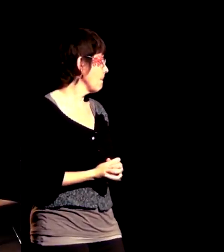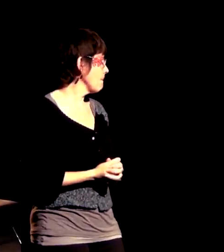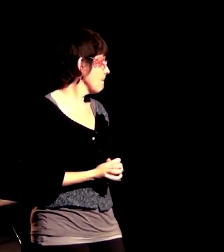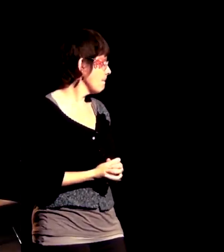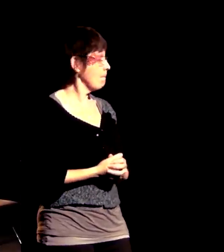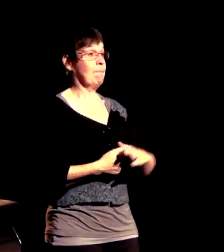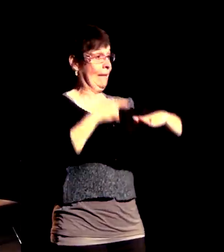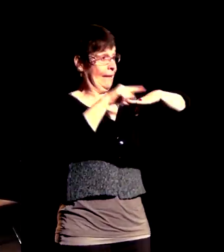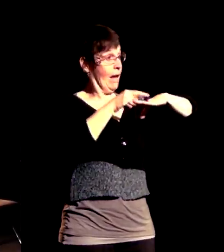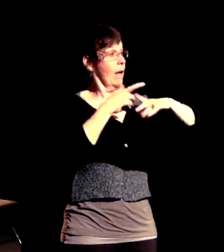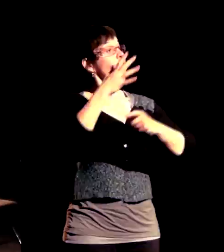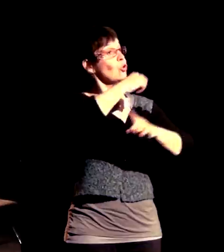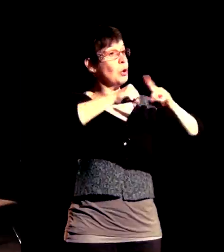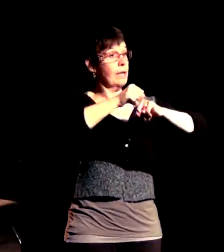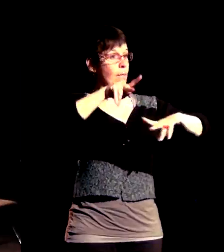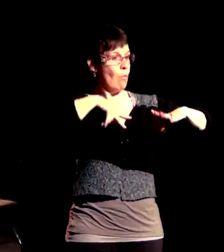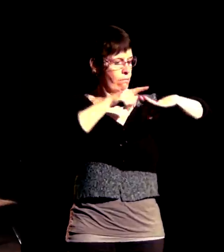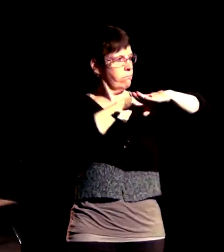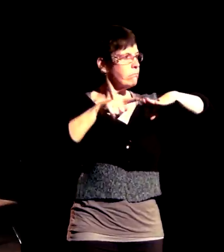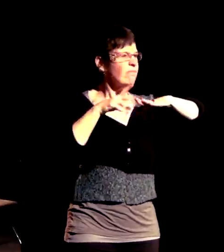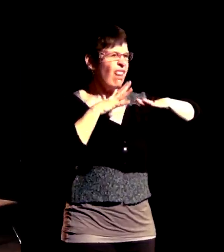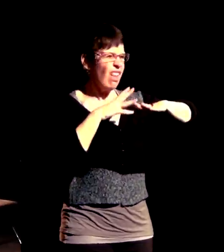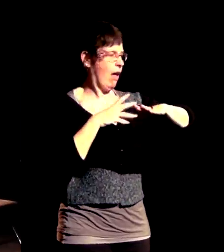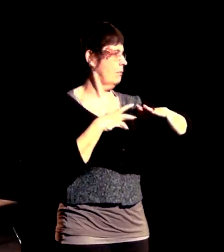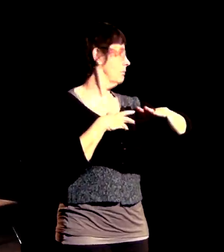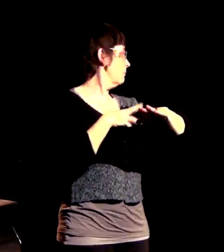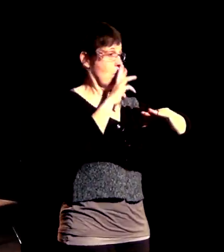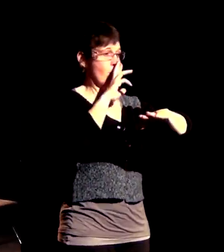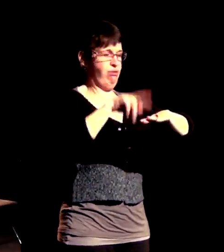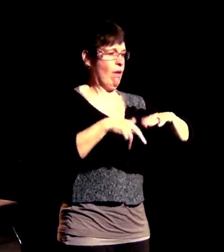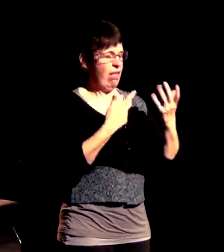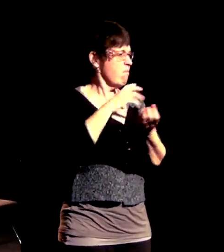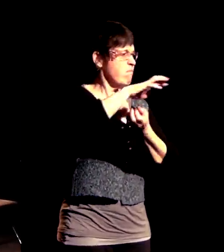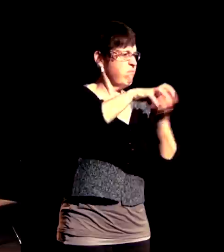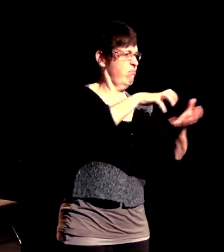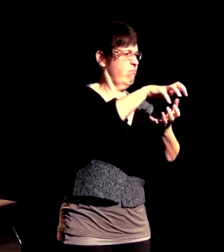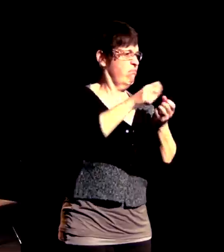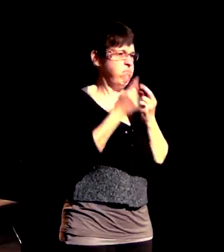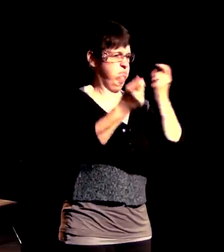dans ma société à moi, il y a des merdes, et dans ta société à toi, il y a